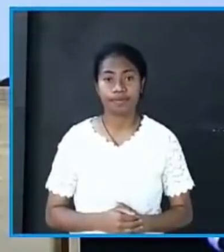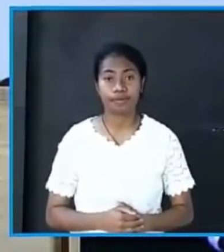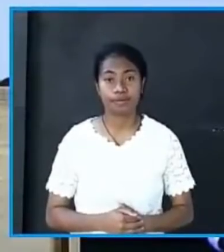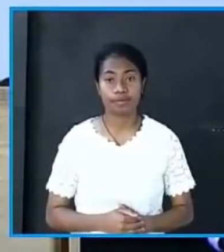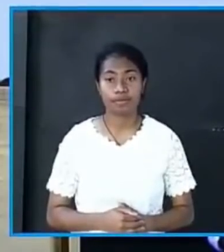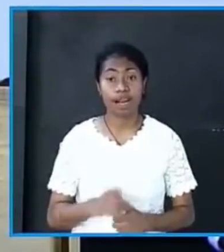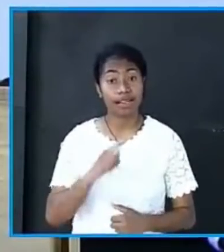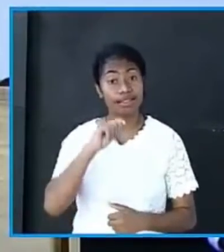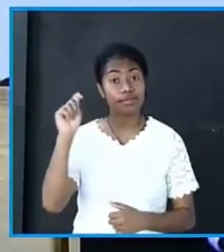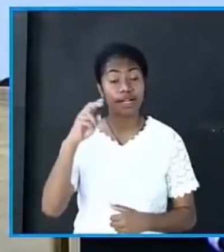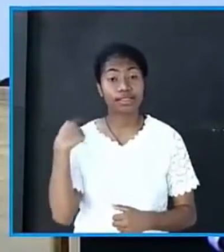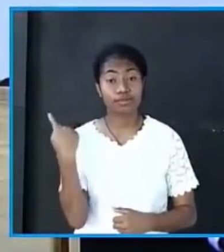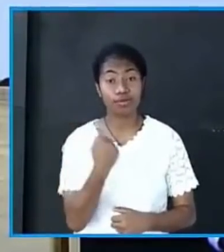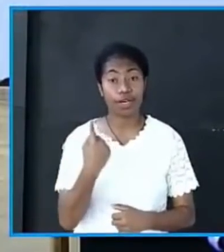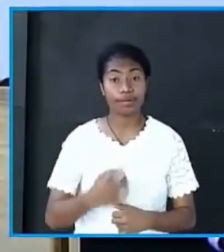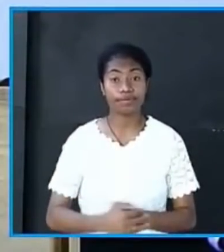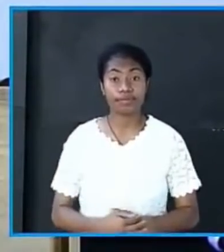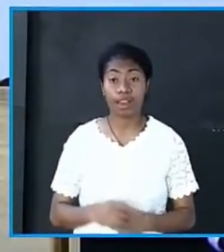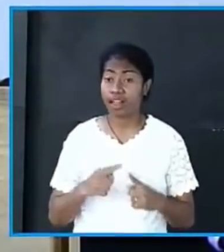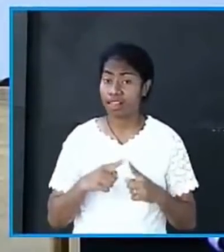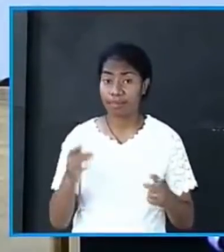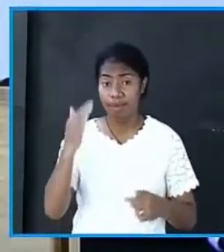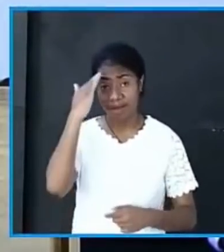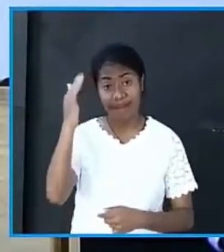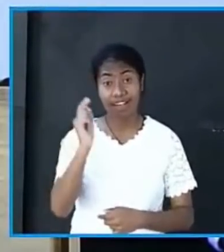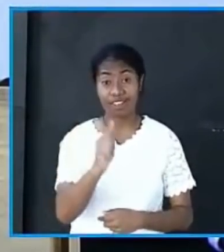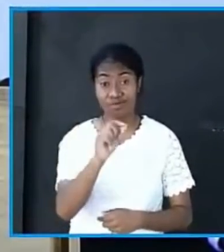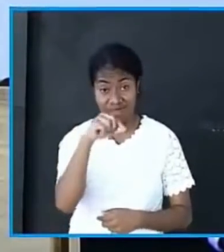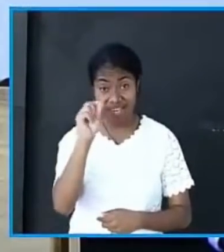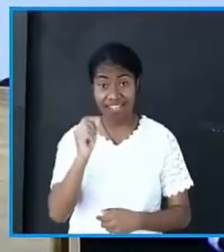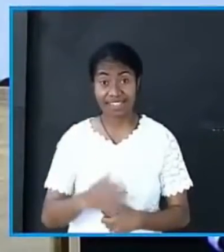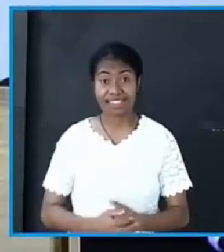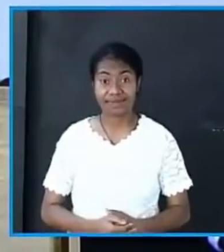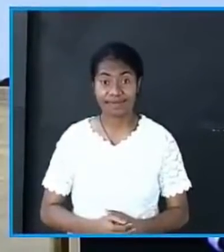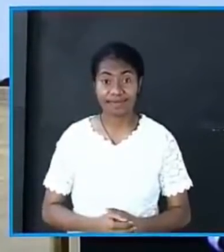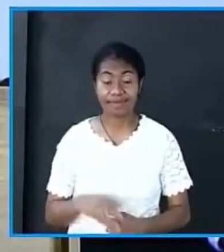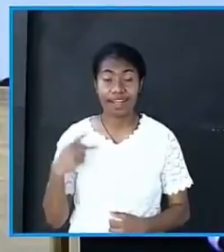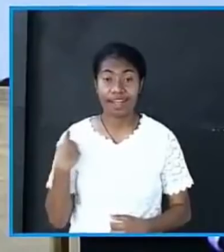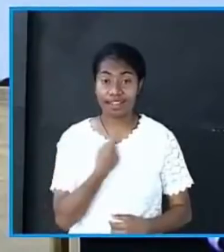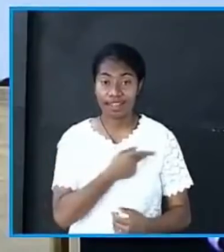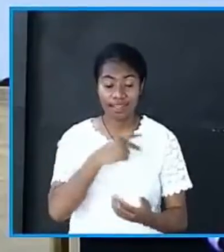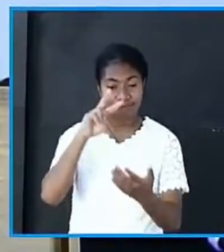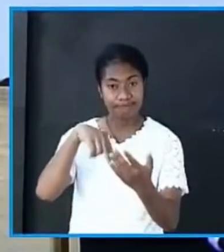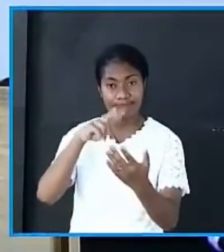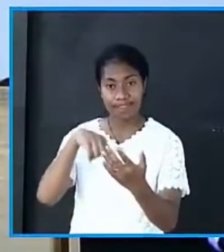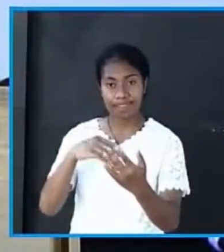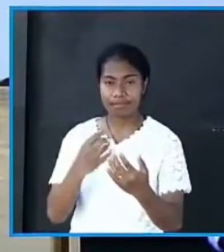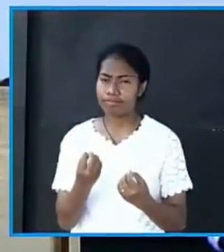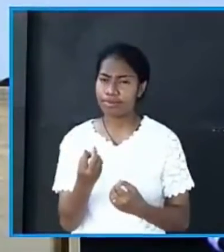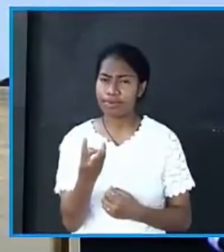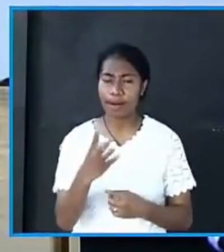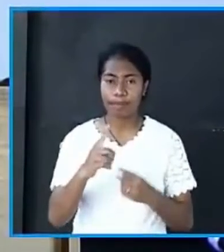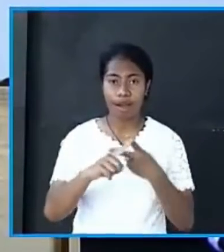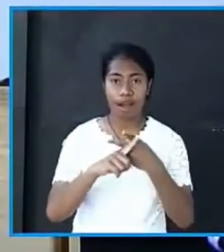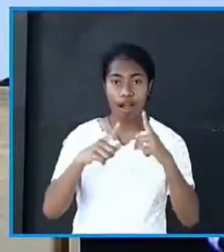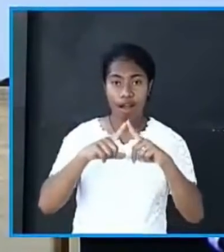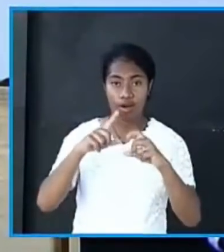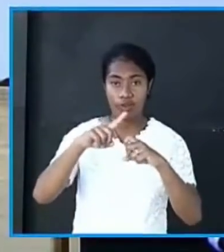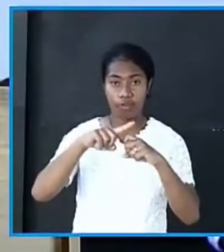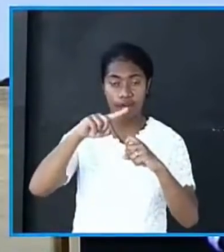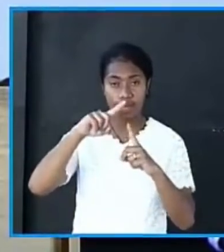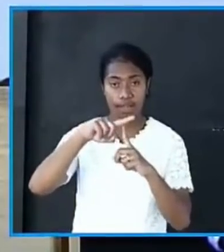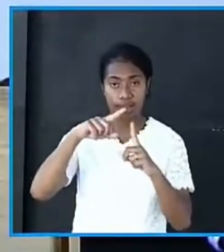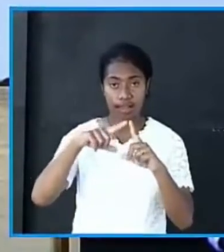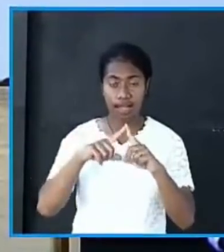saudara-saudara tapi apakah benar demikian kita perlu memperhatikan beberapa fakta disini pertama